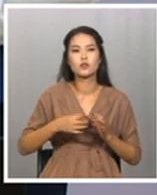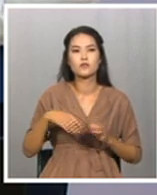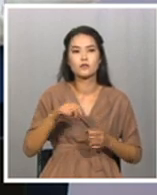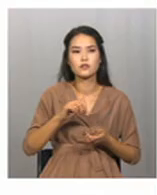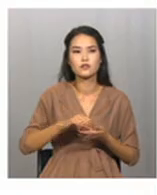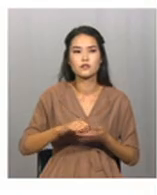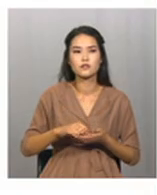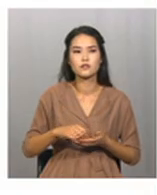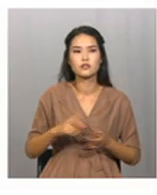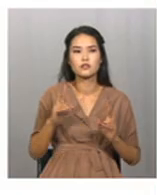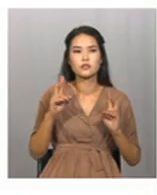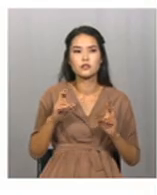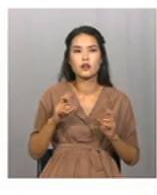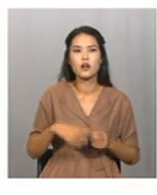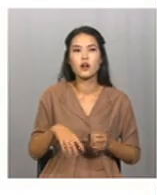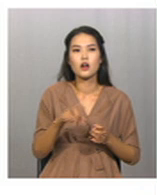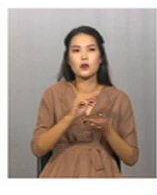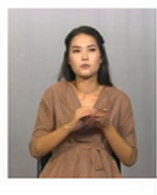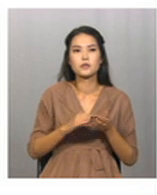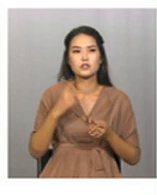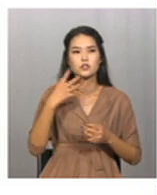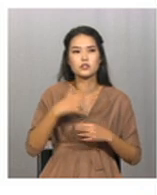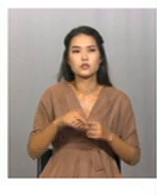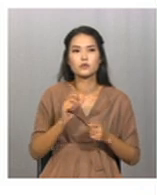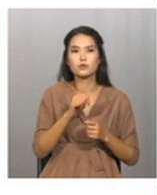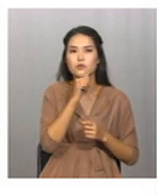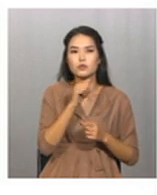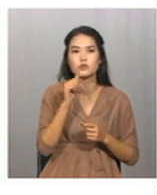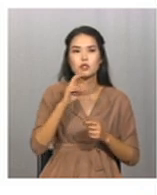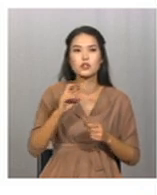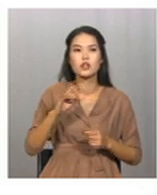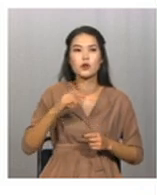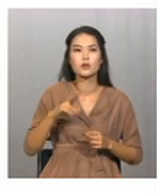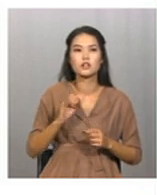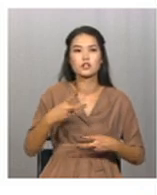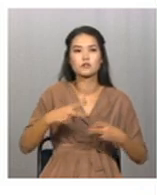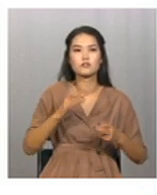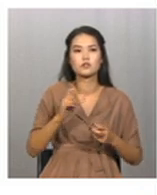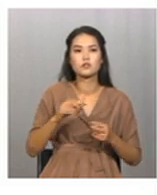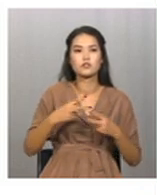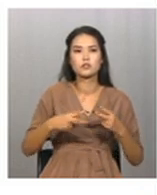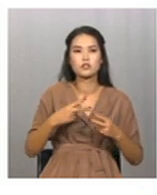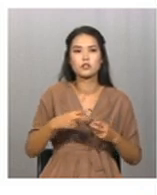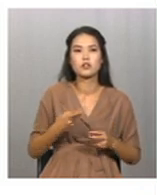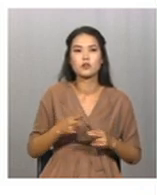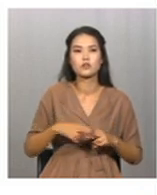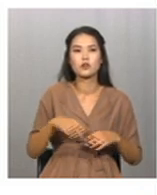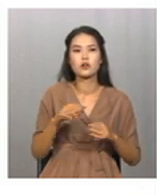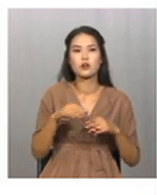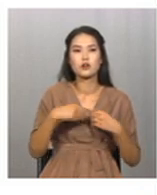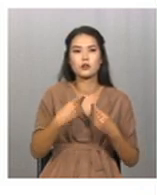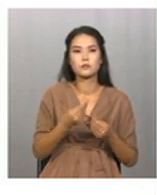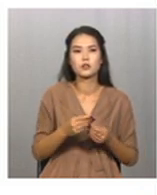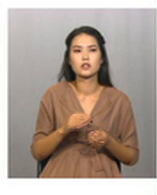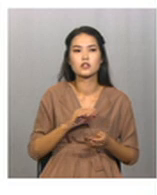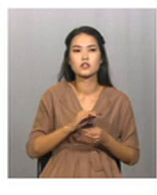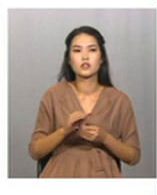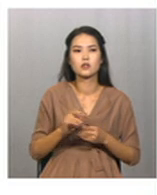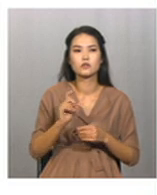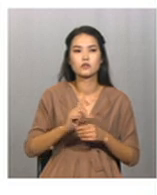произведения. Определите значение ключевого слова «народ» и сравните его с тем значением, которое дает Толстой.